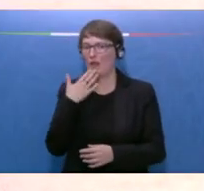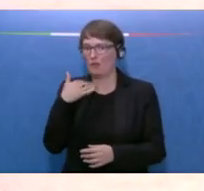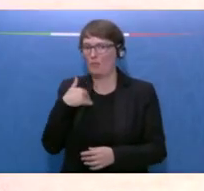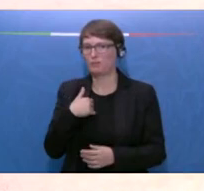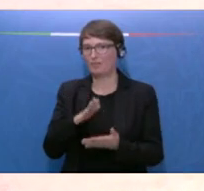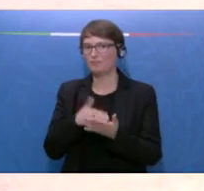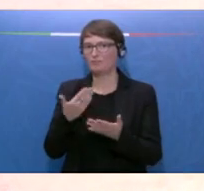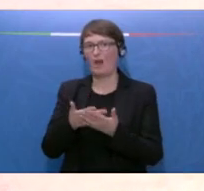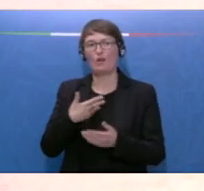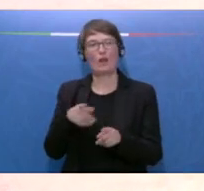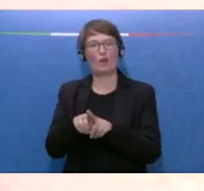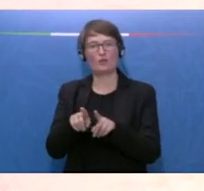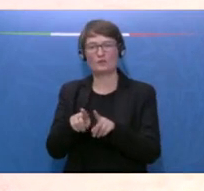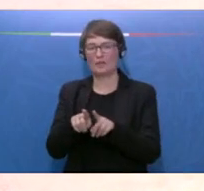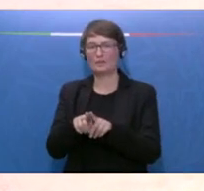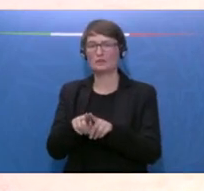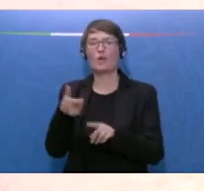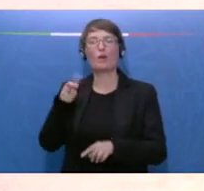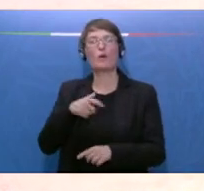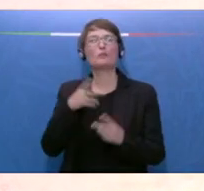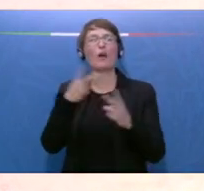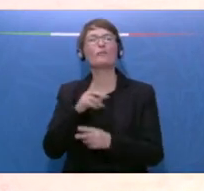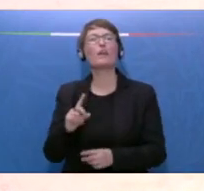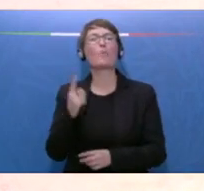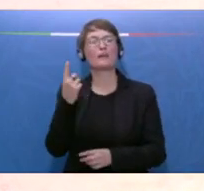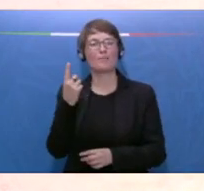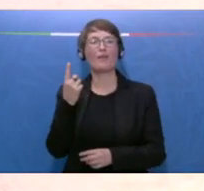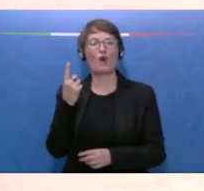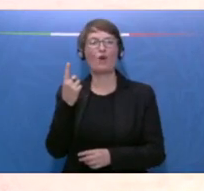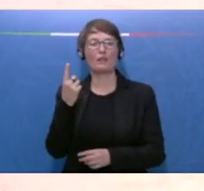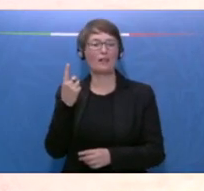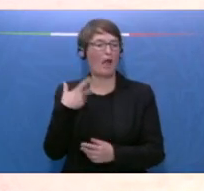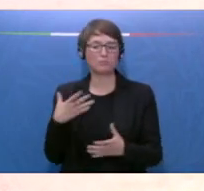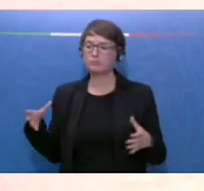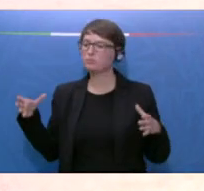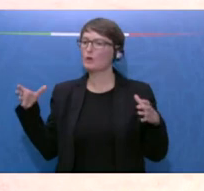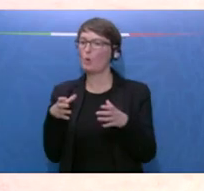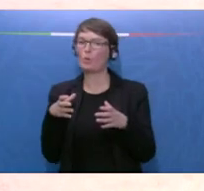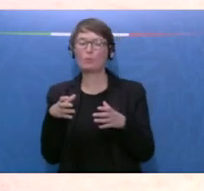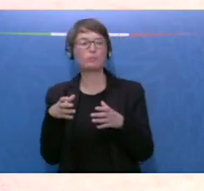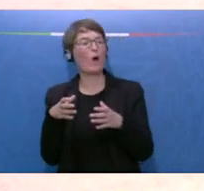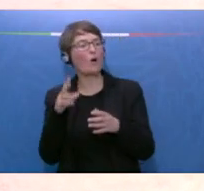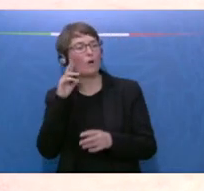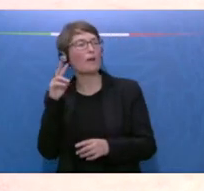perché come è la prima risposta multilaterale alla crisi dell'afghanistan quindi è